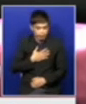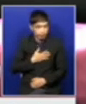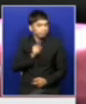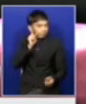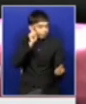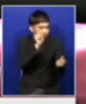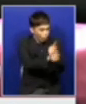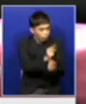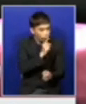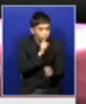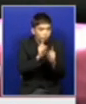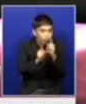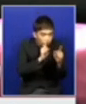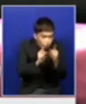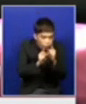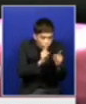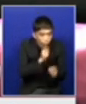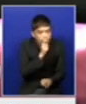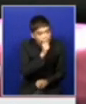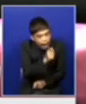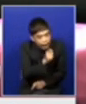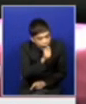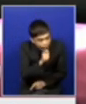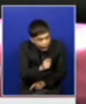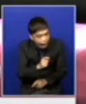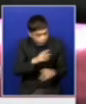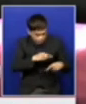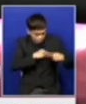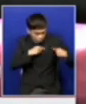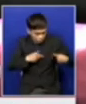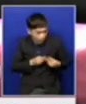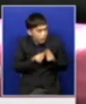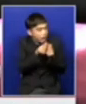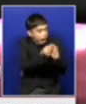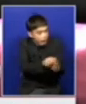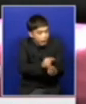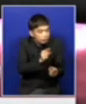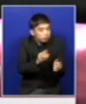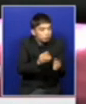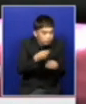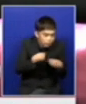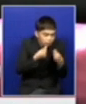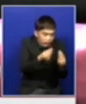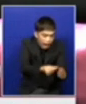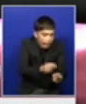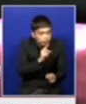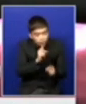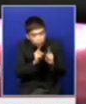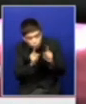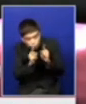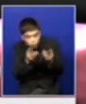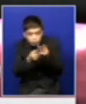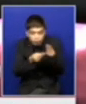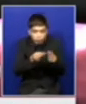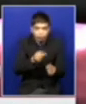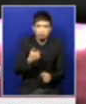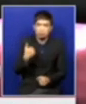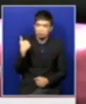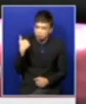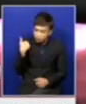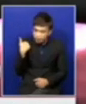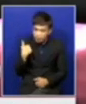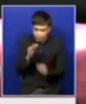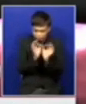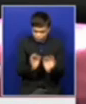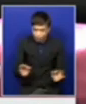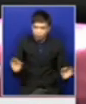และให้กำลังใจซึ่งไม่ต้องปฏิเสธเลยค่ะท่านประธานคะที่ผ่านมากำลังใจที่เกิดขึ้นในบ้านเมืองของเราสำคัญม